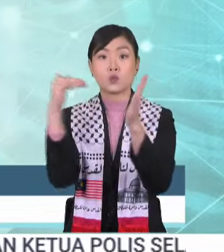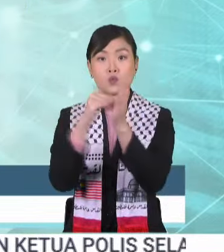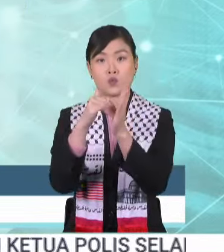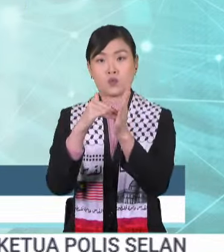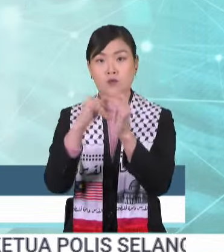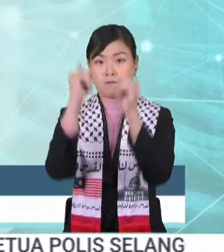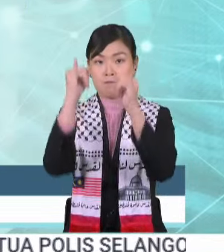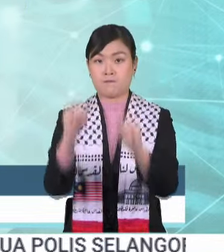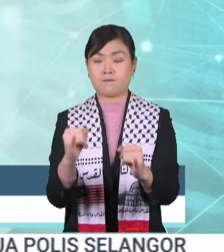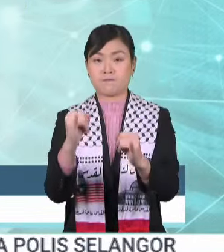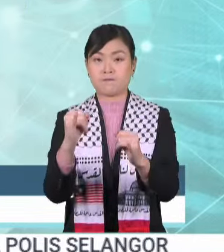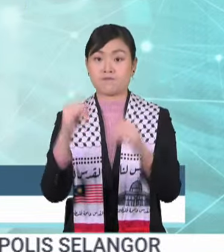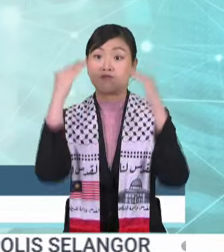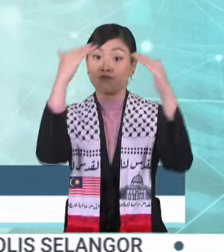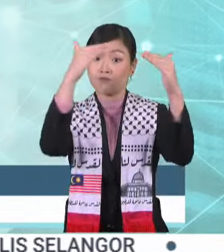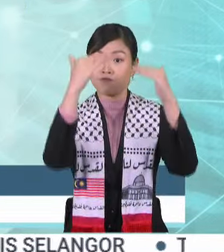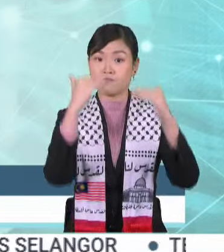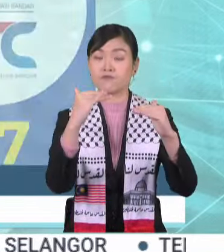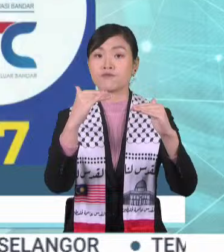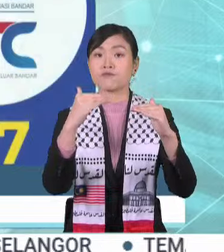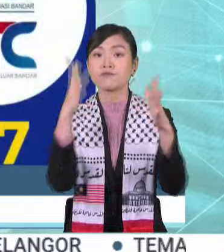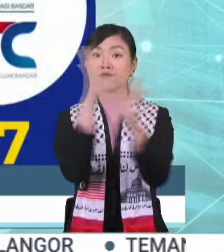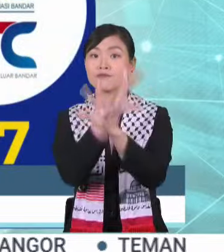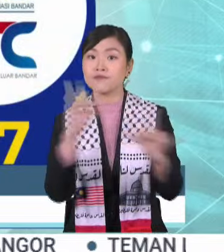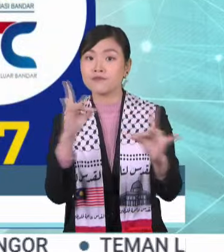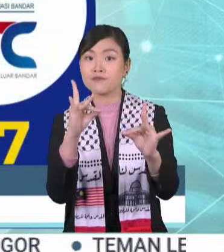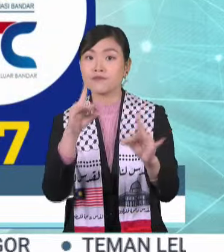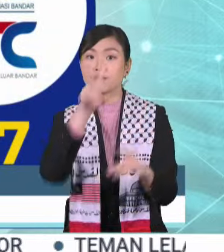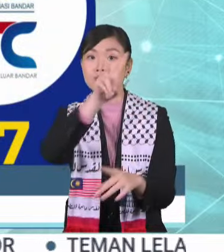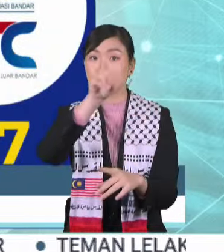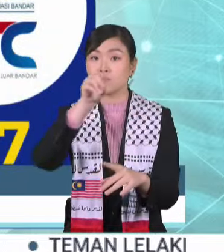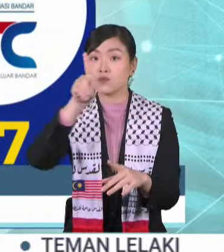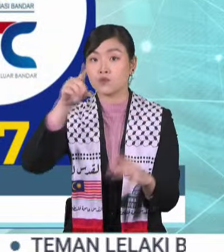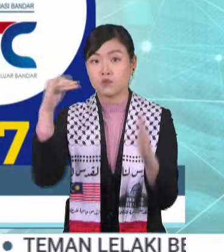292,534 individu ia diikuti Sarawak